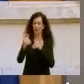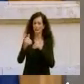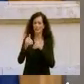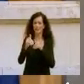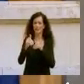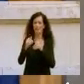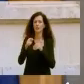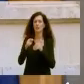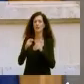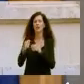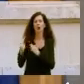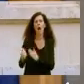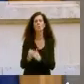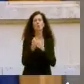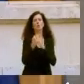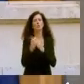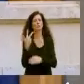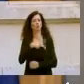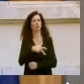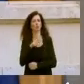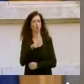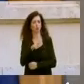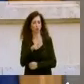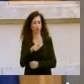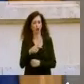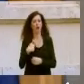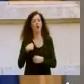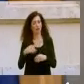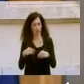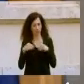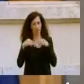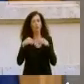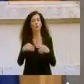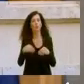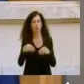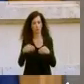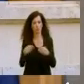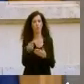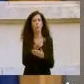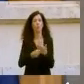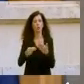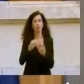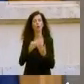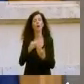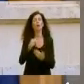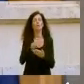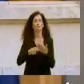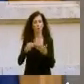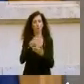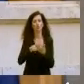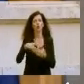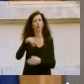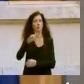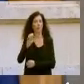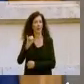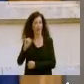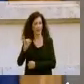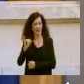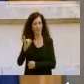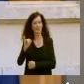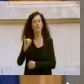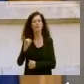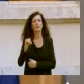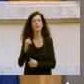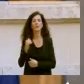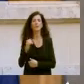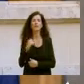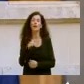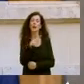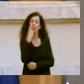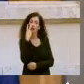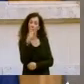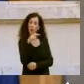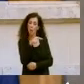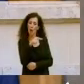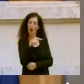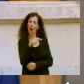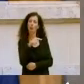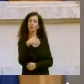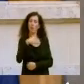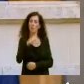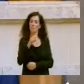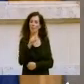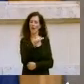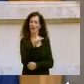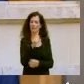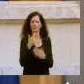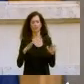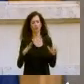sociali parteciperemo al progetto bay per quanto riguarda il mes l'ho dichiarato e come vedete sono abbastanza